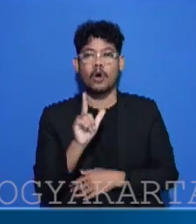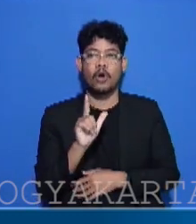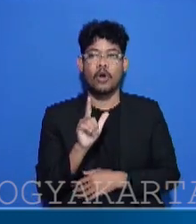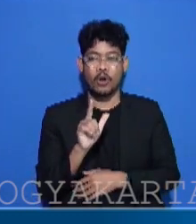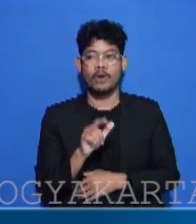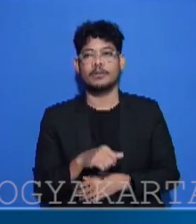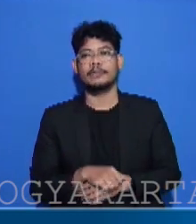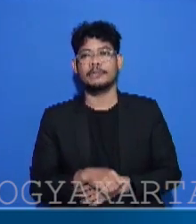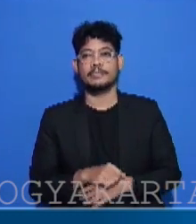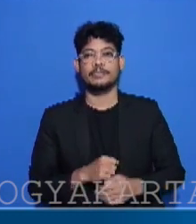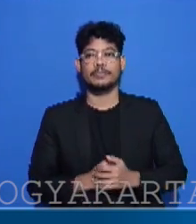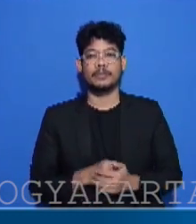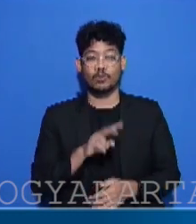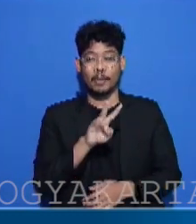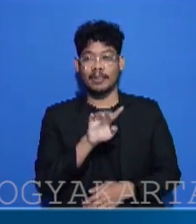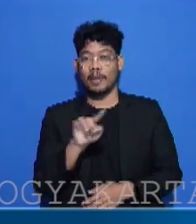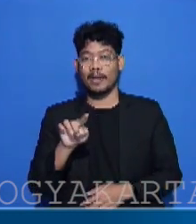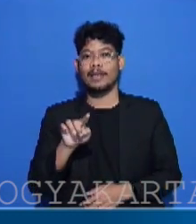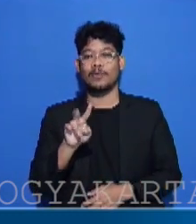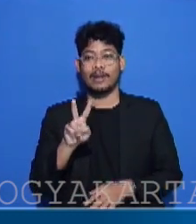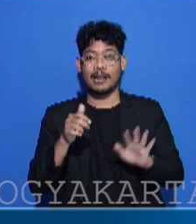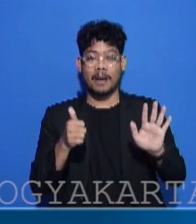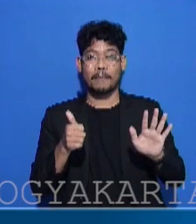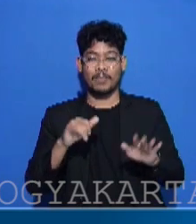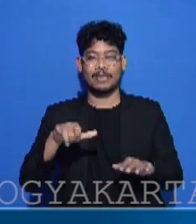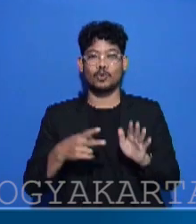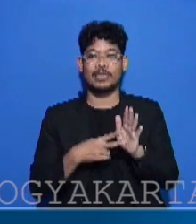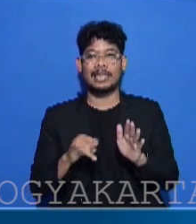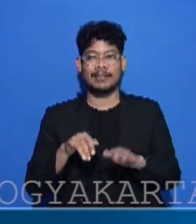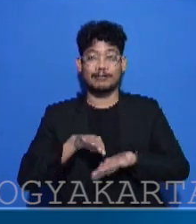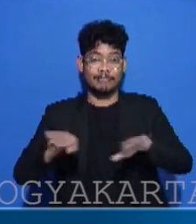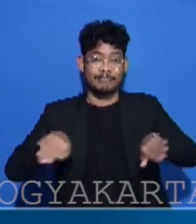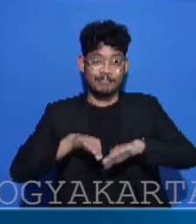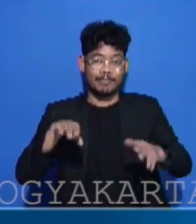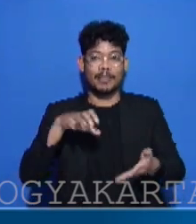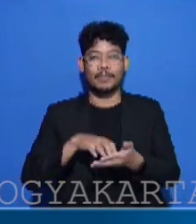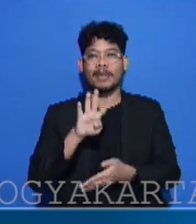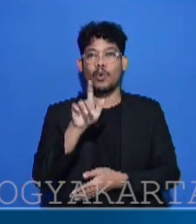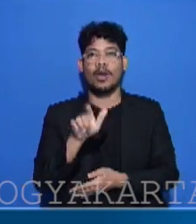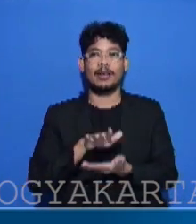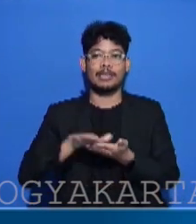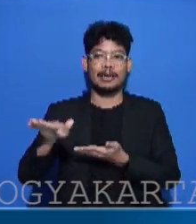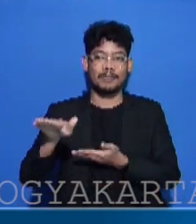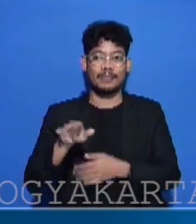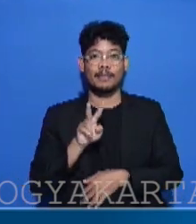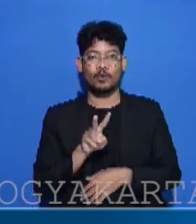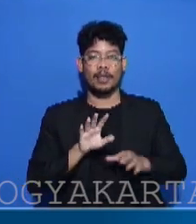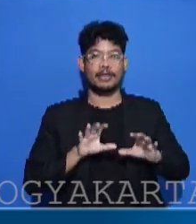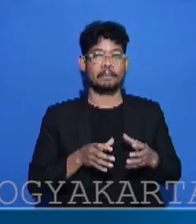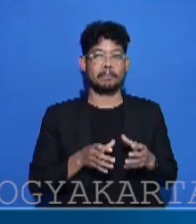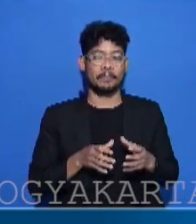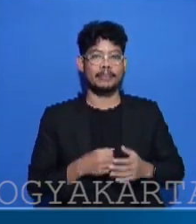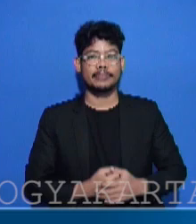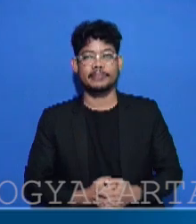2024 dicabut renang lintasan Daerah Istimewa Yogyakarta mengirim 4 atlet dan 2 official dan mengikuti sekitar